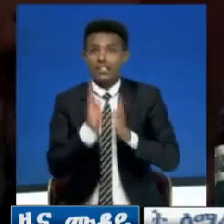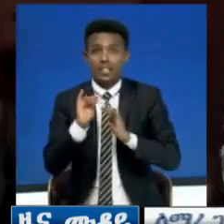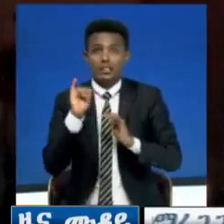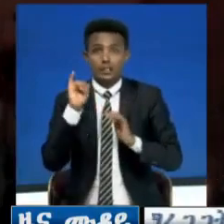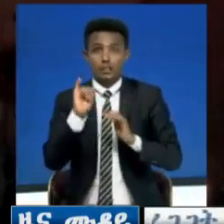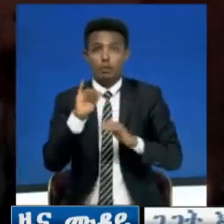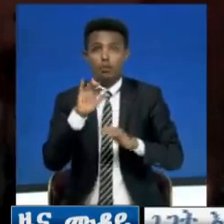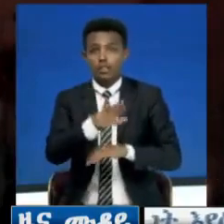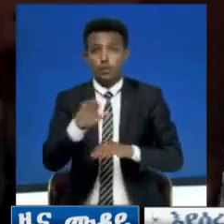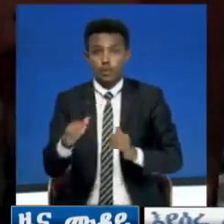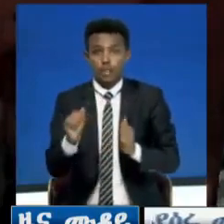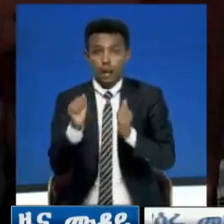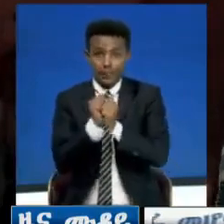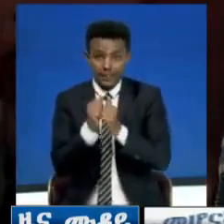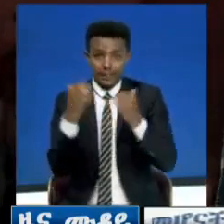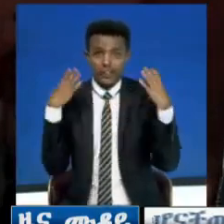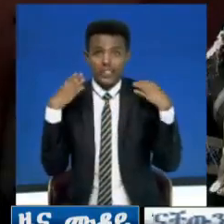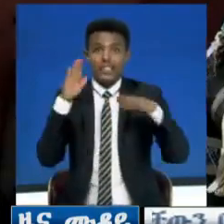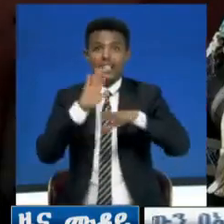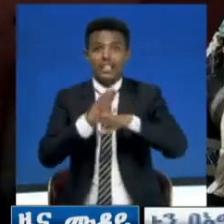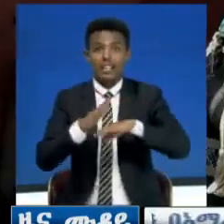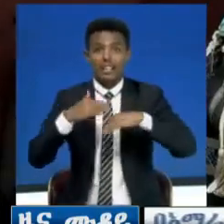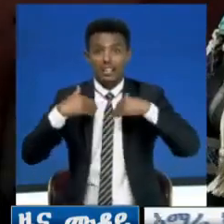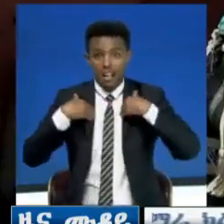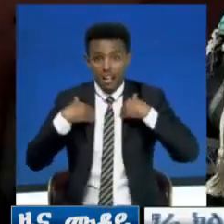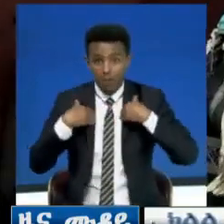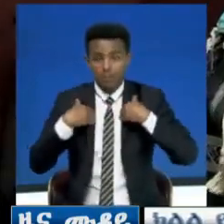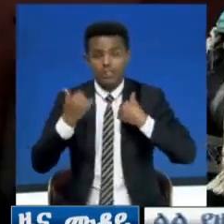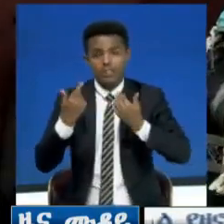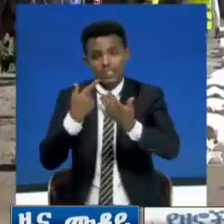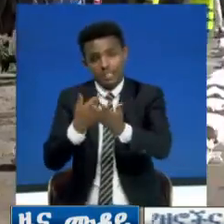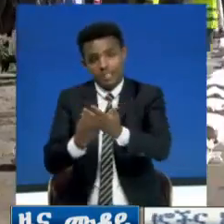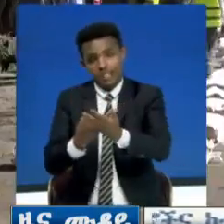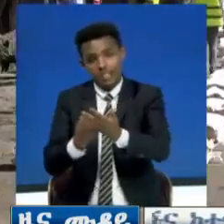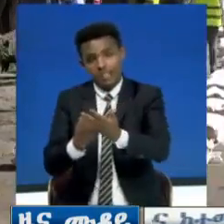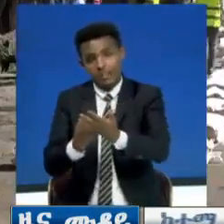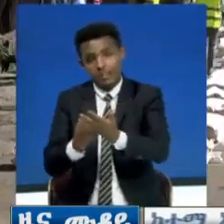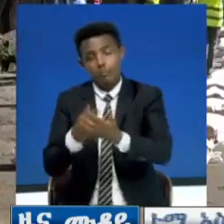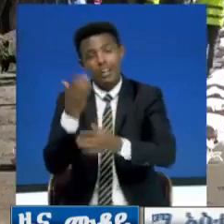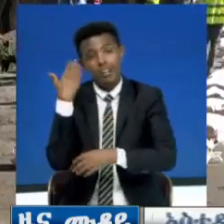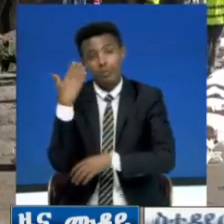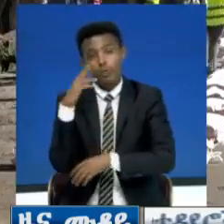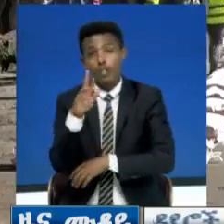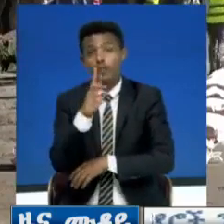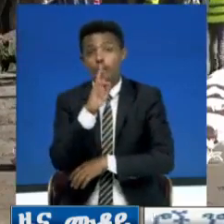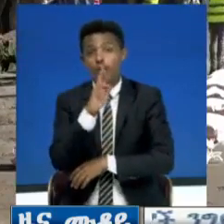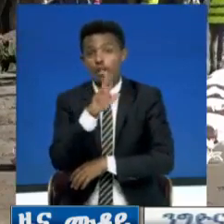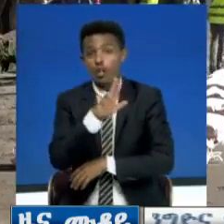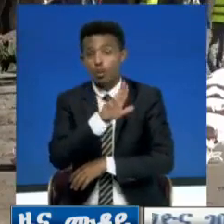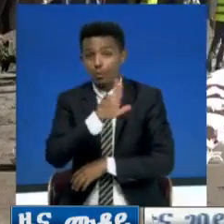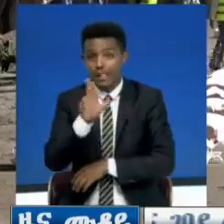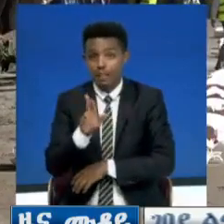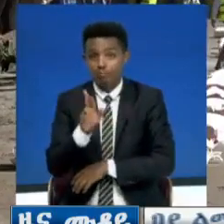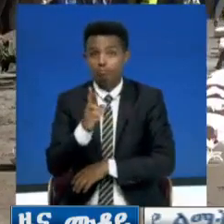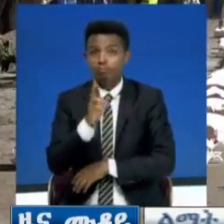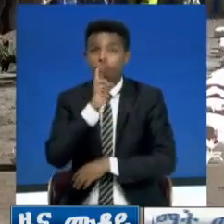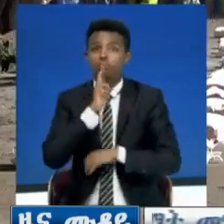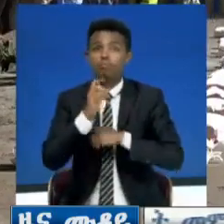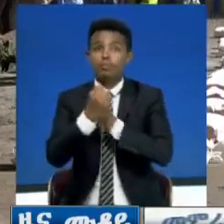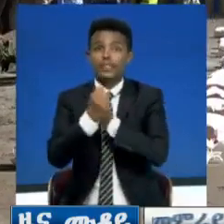ጋር እየሰገር ነው ያለ ነው። አሁን ባለፈውም ለሮመዳን ማፍጠሪያ ስጋ ሰጥተውናል። እንደ